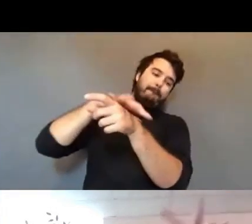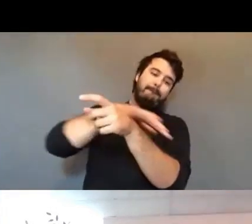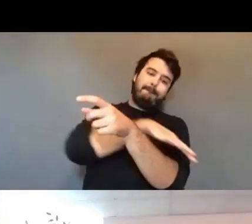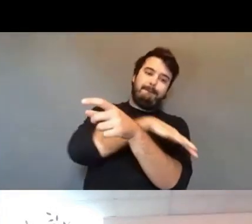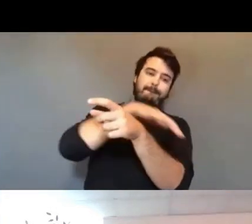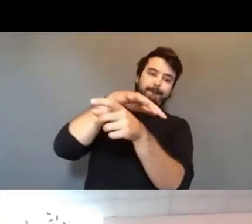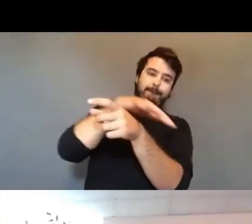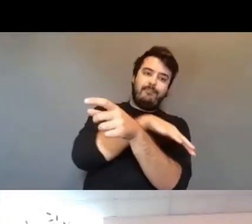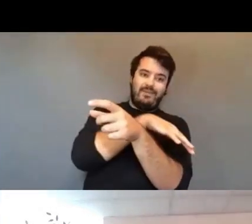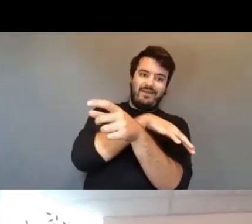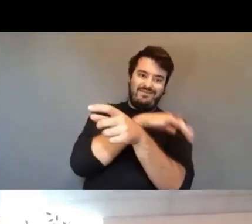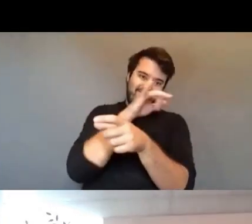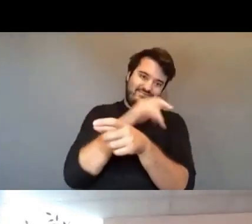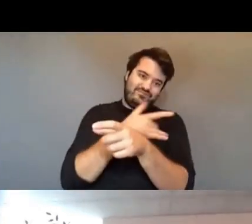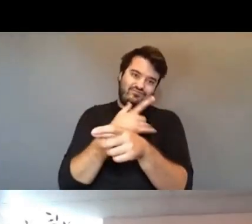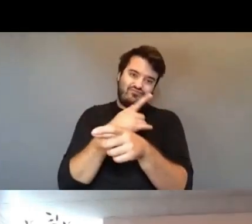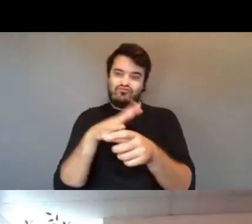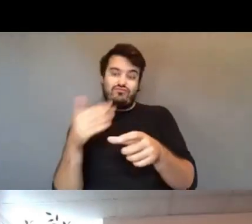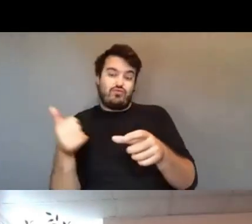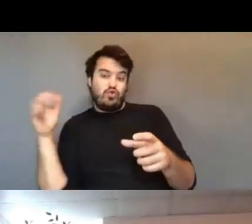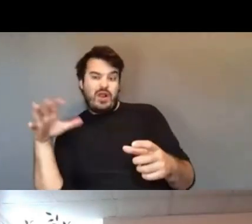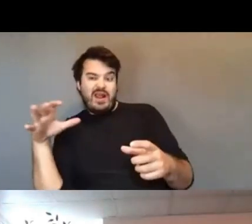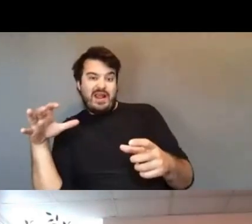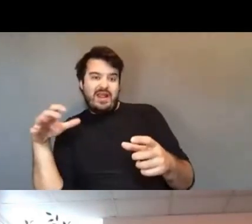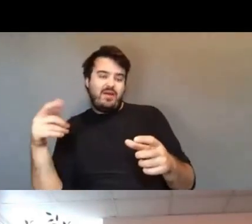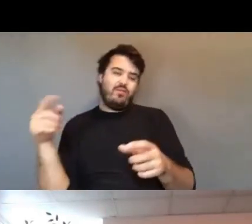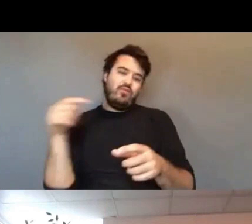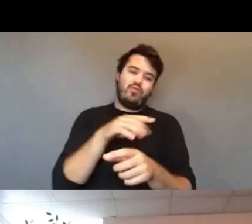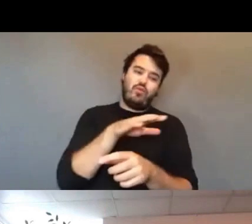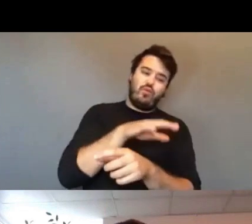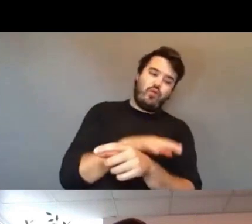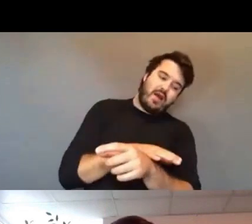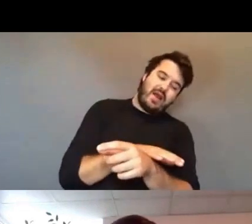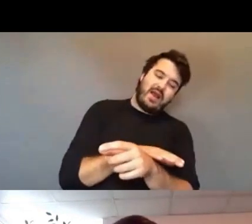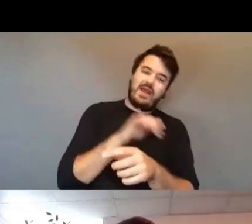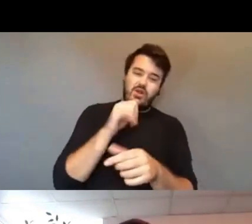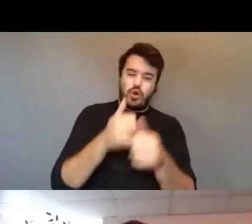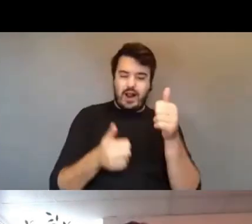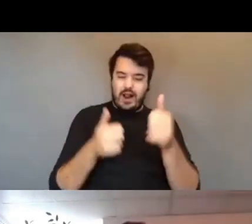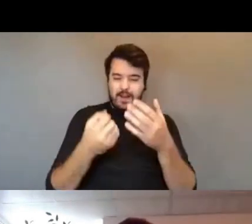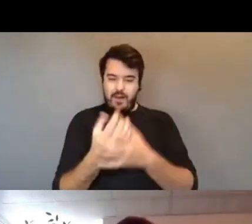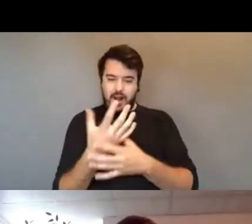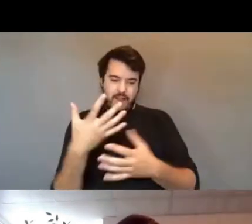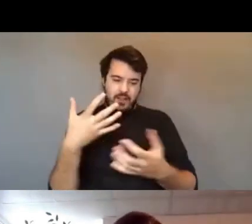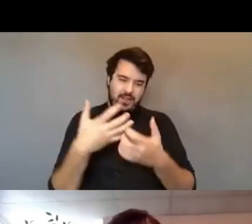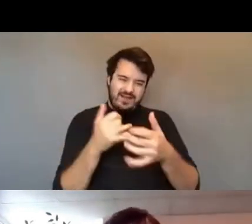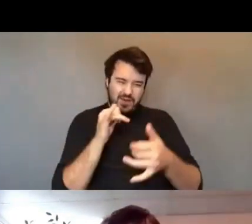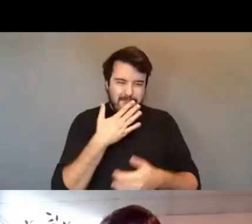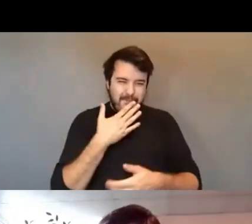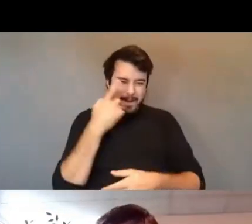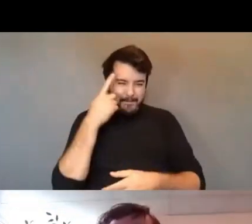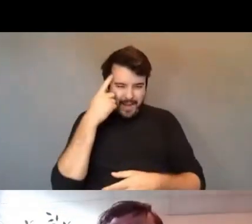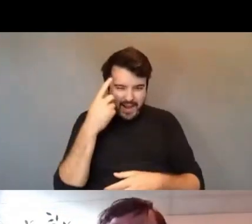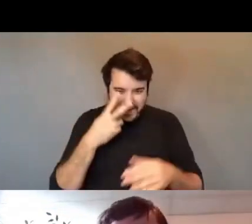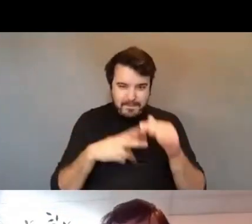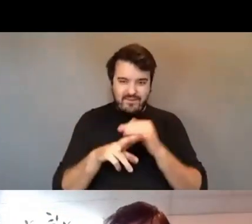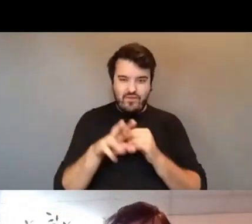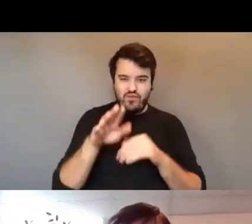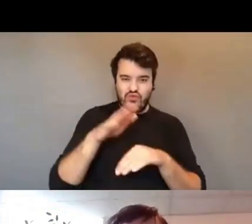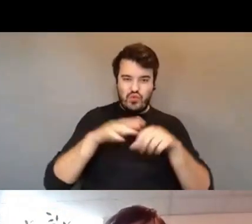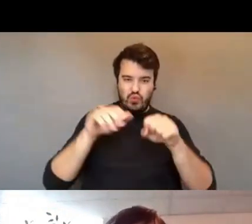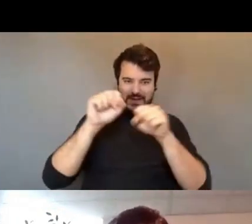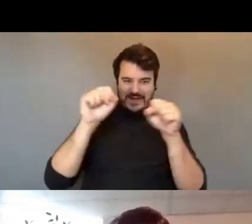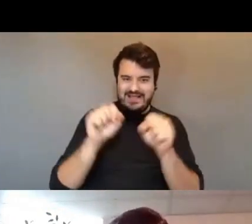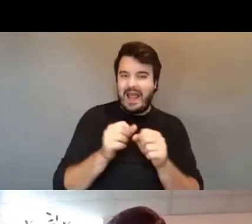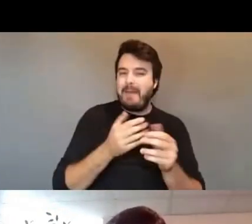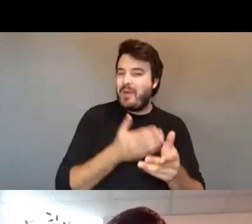soleil sur un côté que c'est plus quelle plante? On veut vraiment penser à ce système-là.